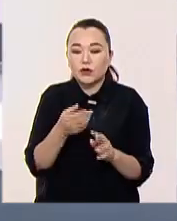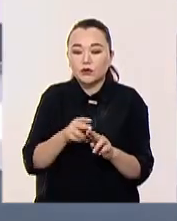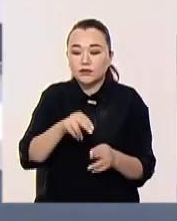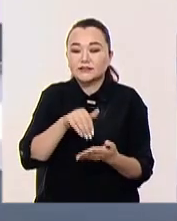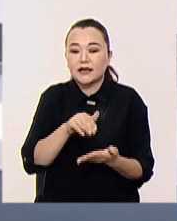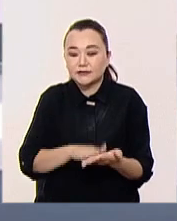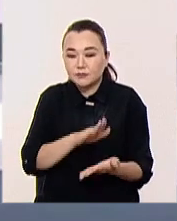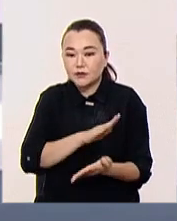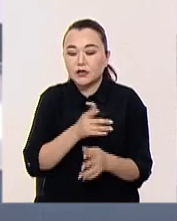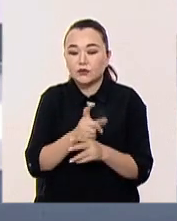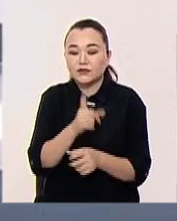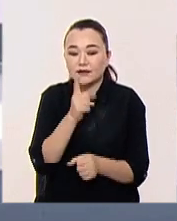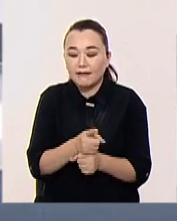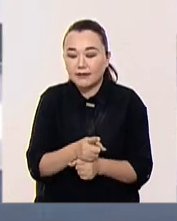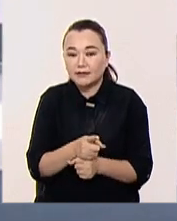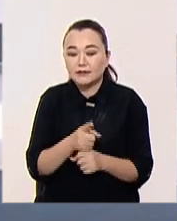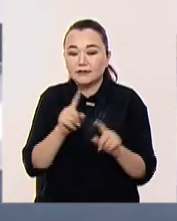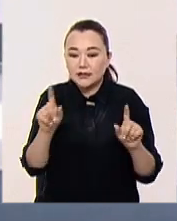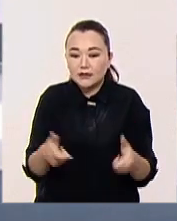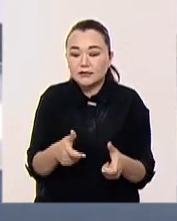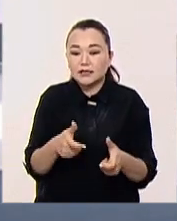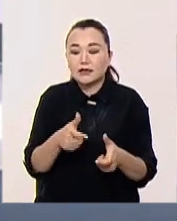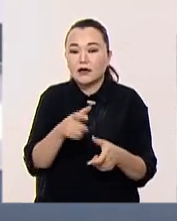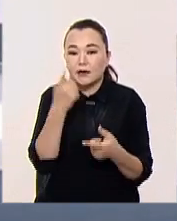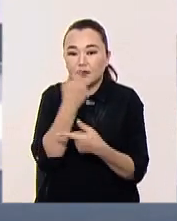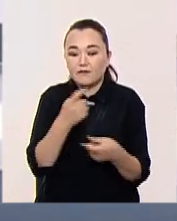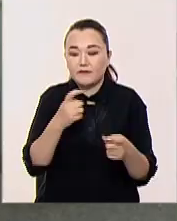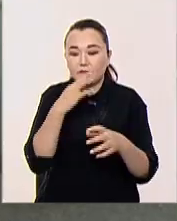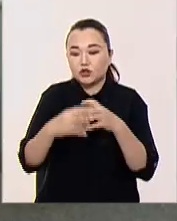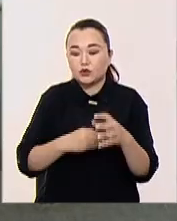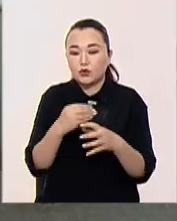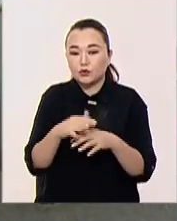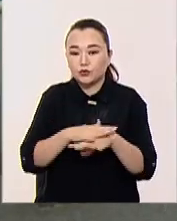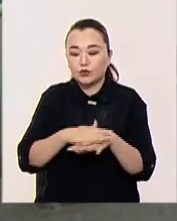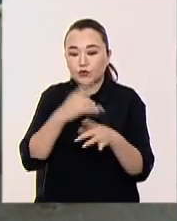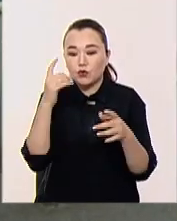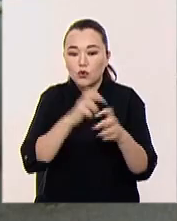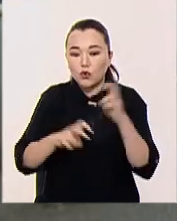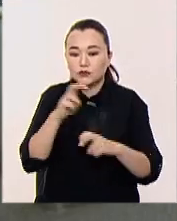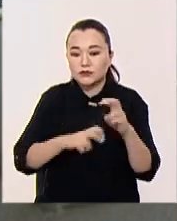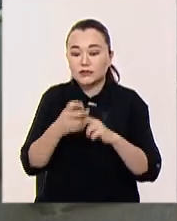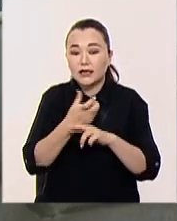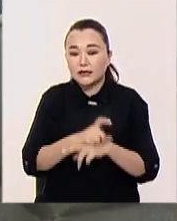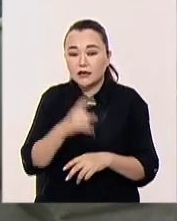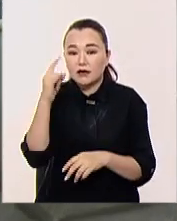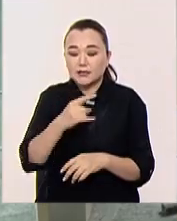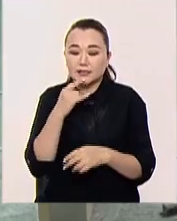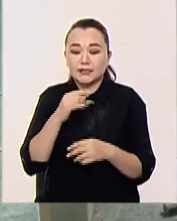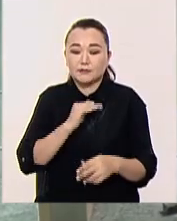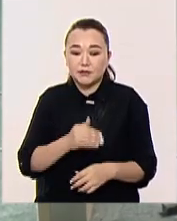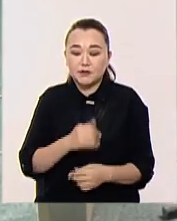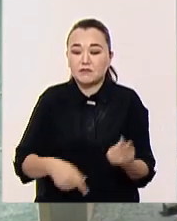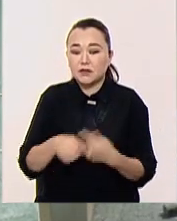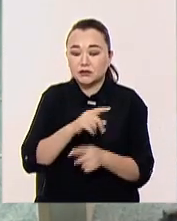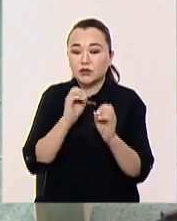которые санкционированы и объявлены международный розыск. Миграционная служба обязала казахстанских предпринимателей,